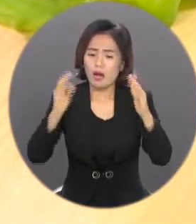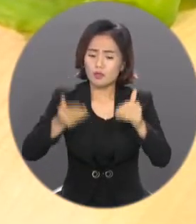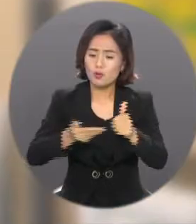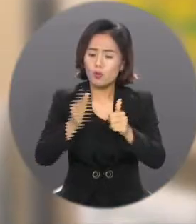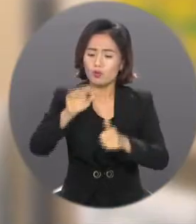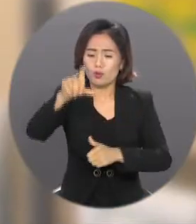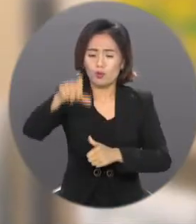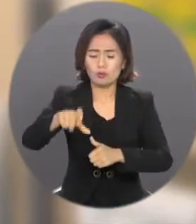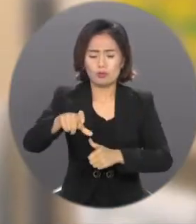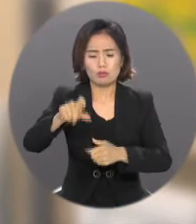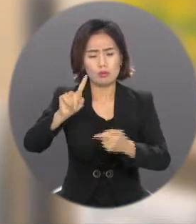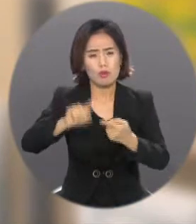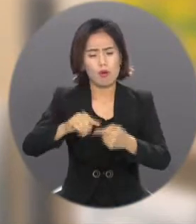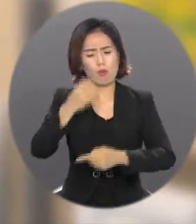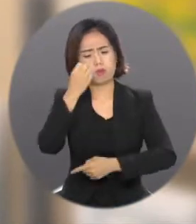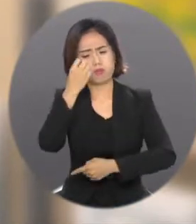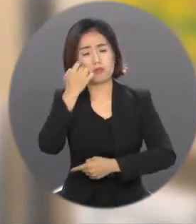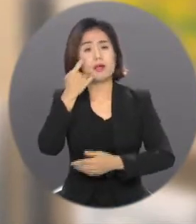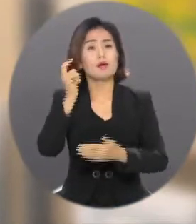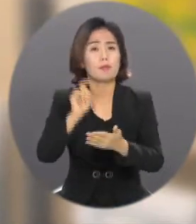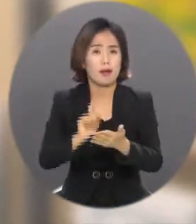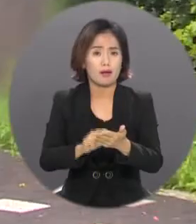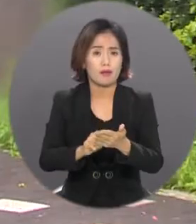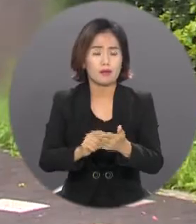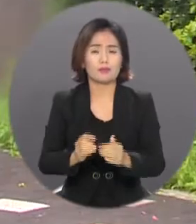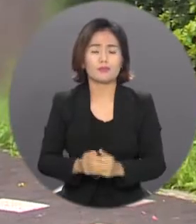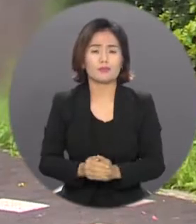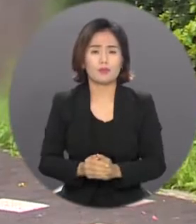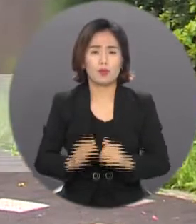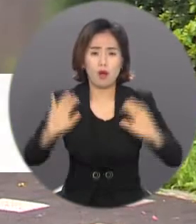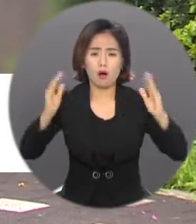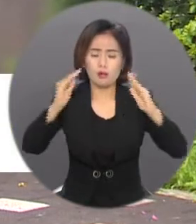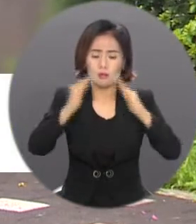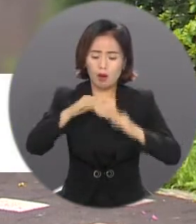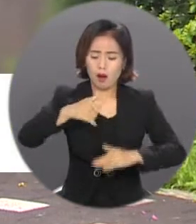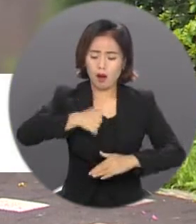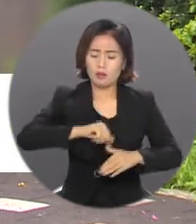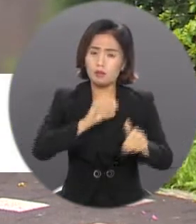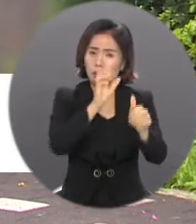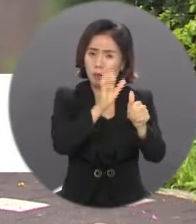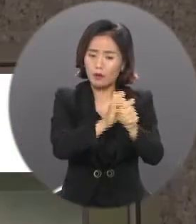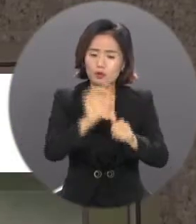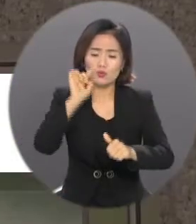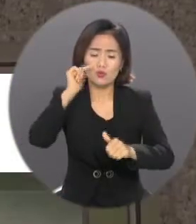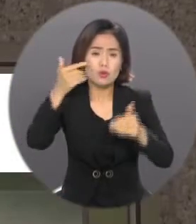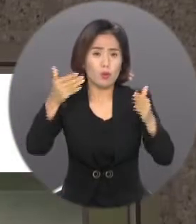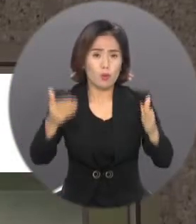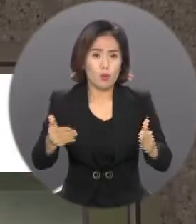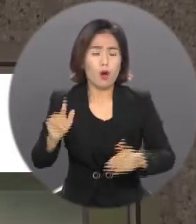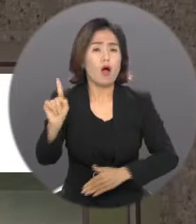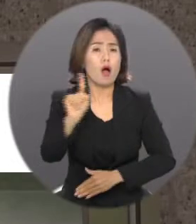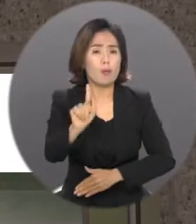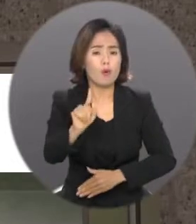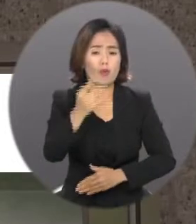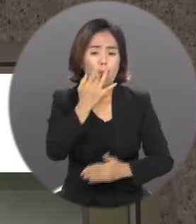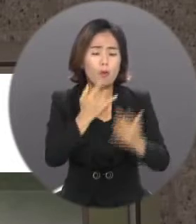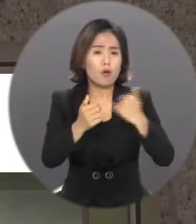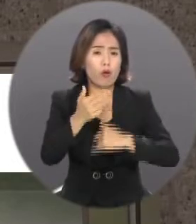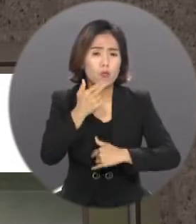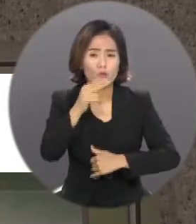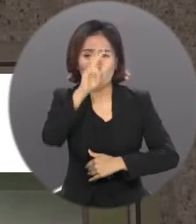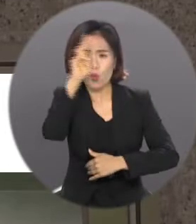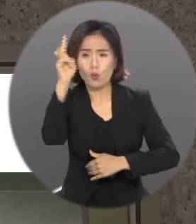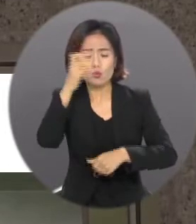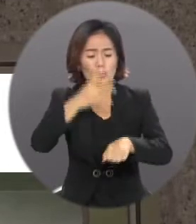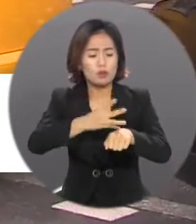과정에서 석연치 않은 정황을 확인했습니다 어린이집에 아들을 맡긴 6달 동안 단 한 차례도 빼지 않고 오후